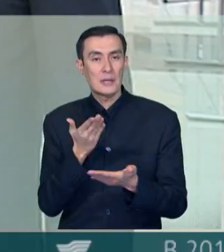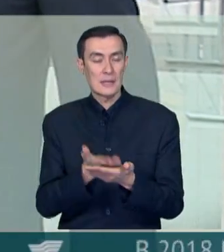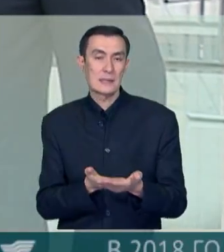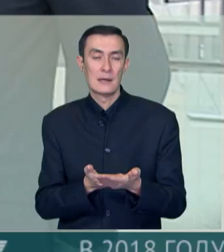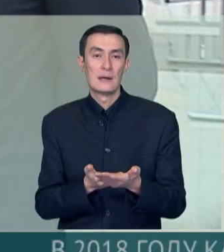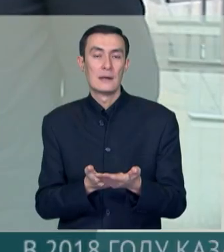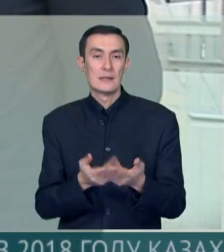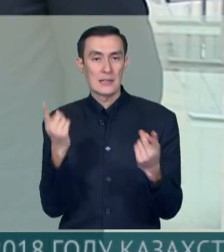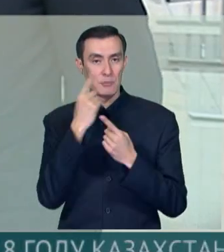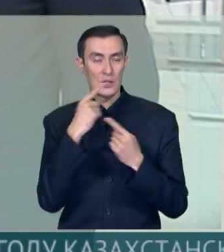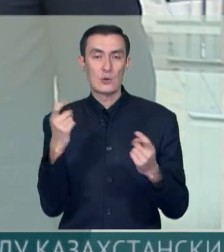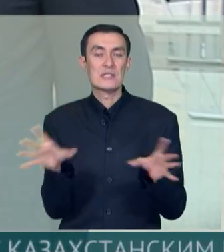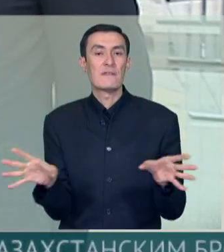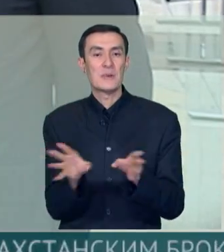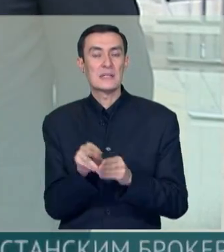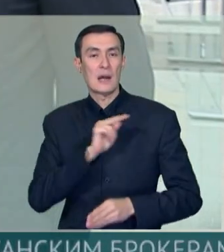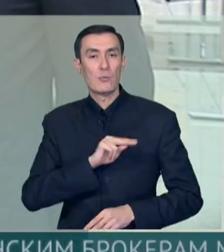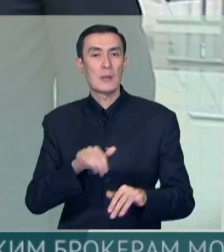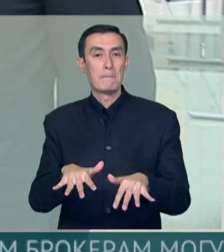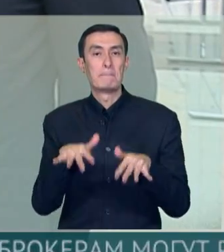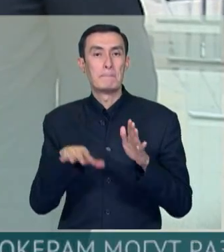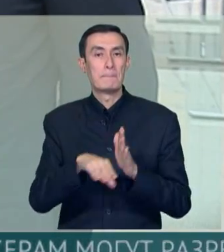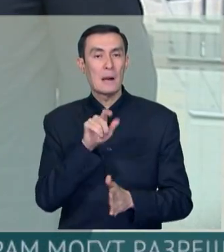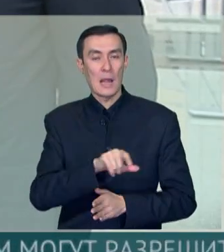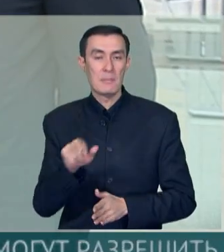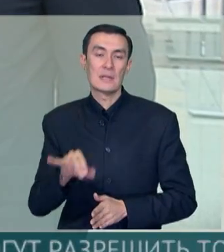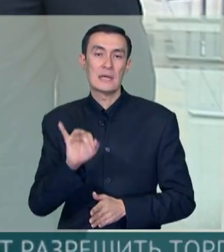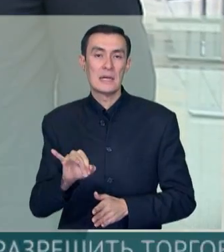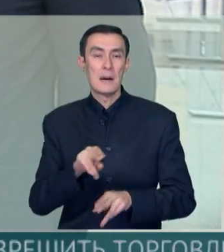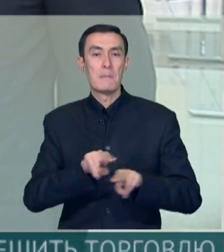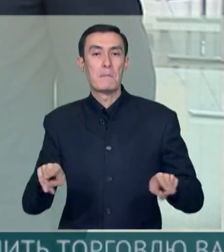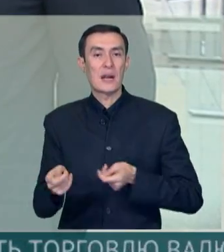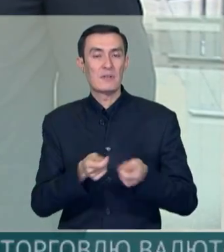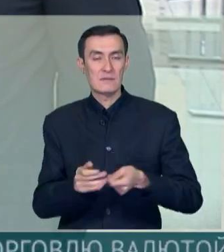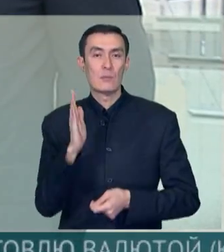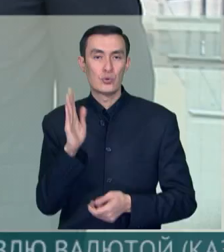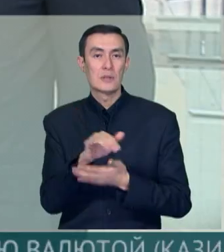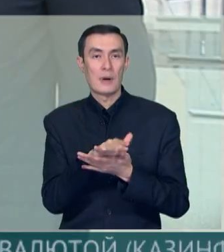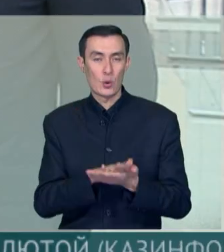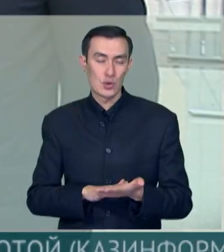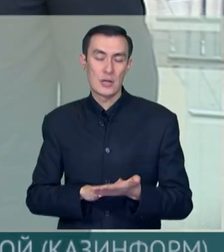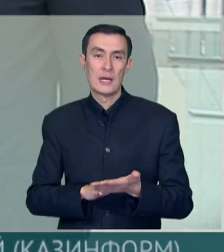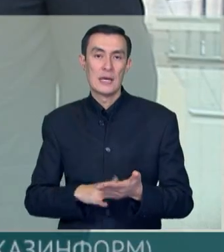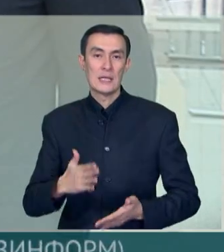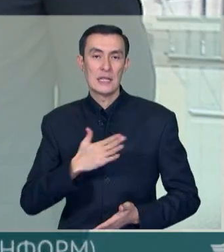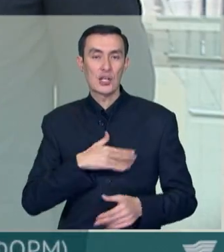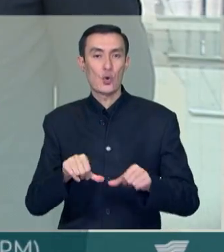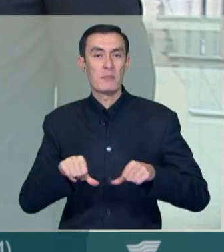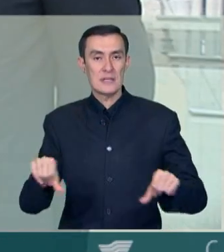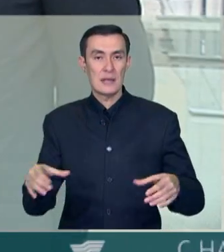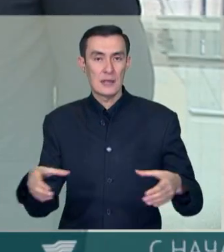что совместная работа парламента и правительства в этом направлении будет продолжена. И наш